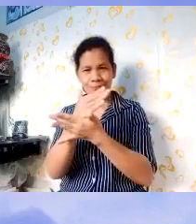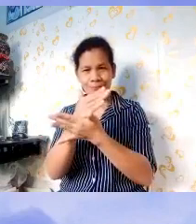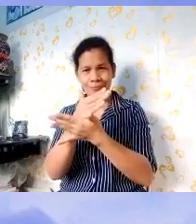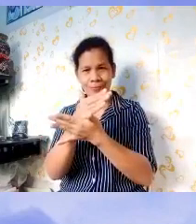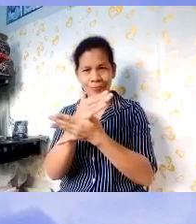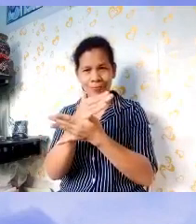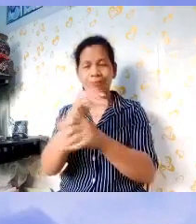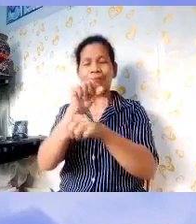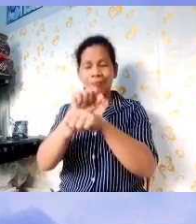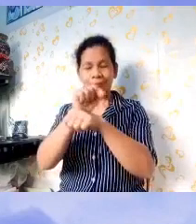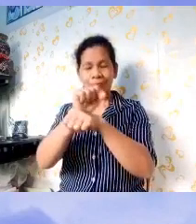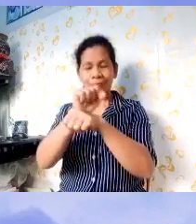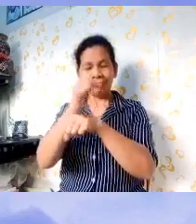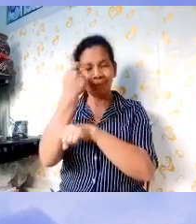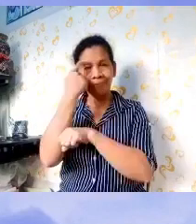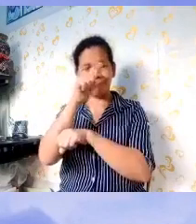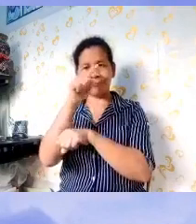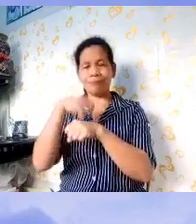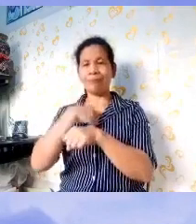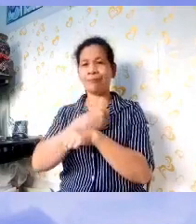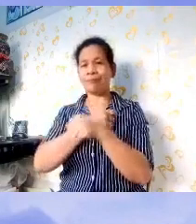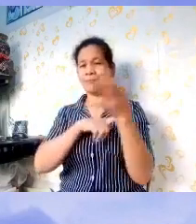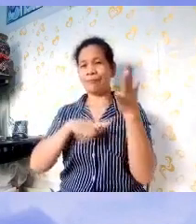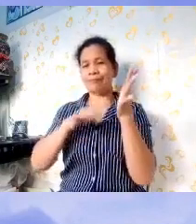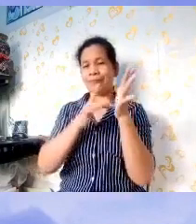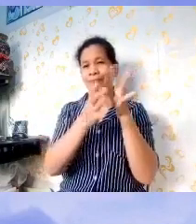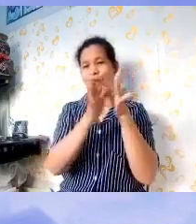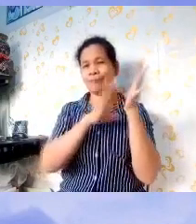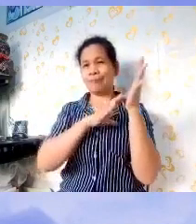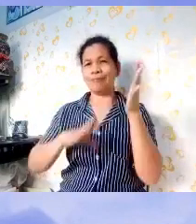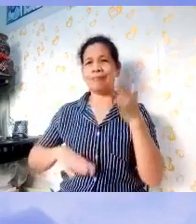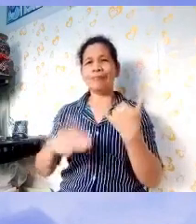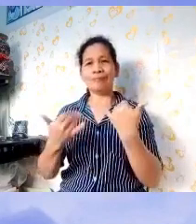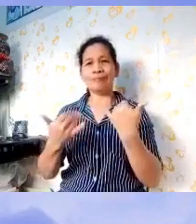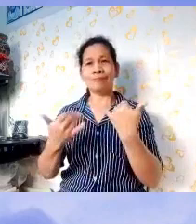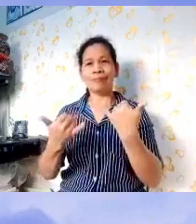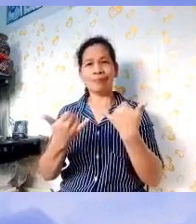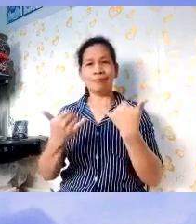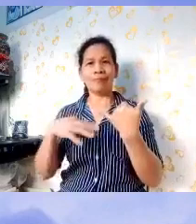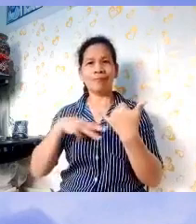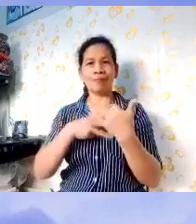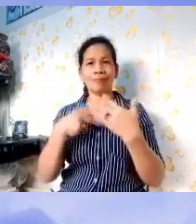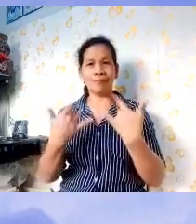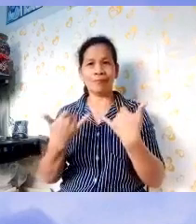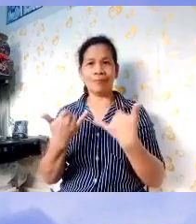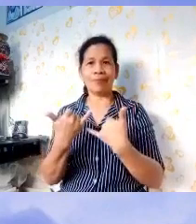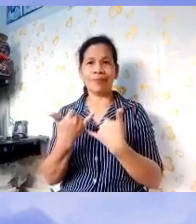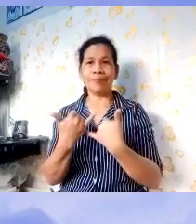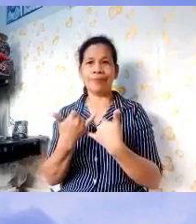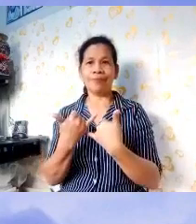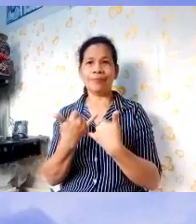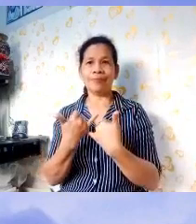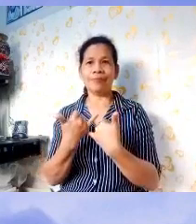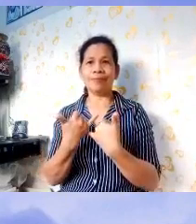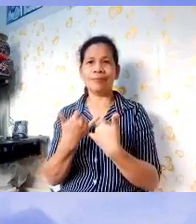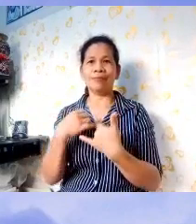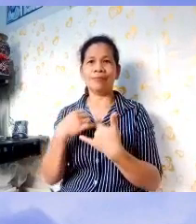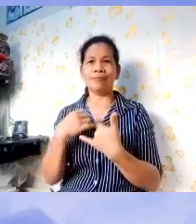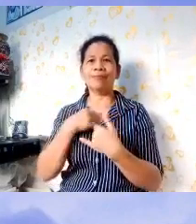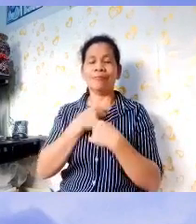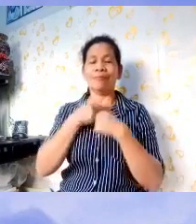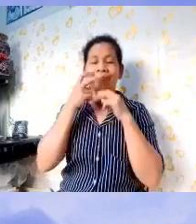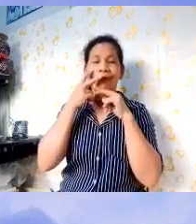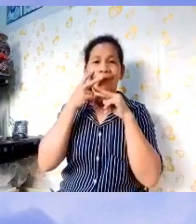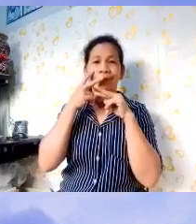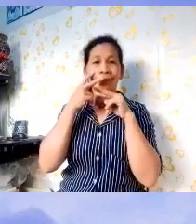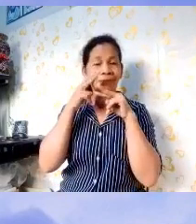Panginoong Jesucristo. At isa na nga po dito mga kapatid ay yung ating paningin